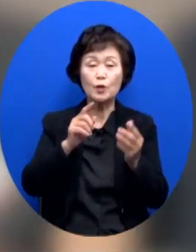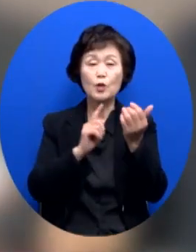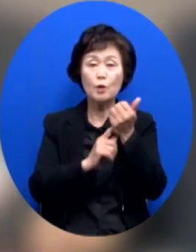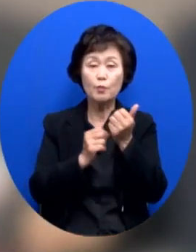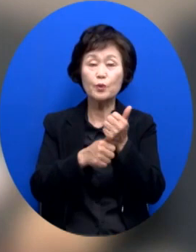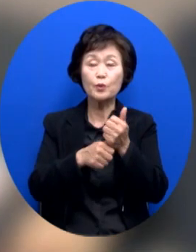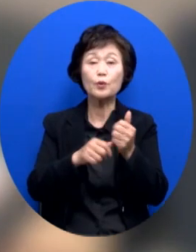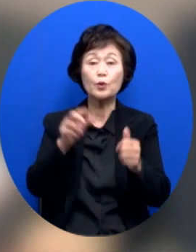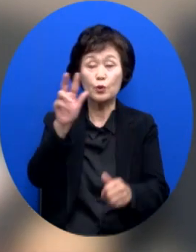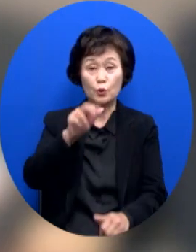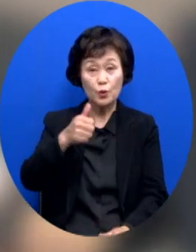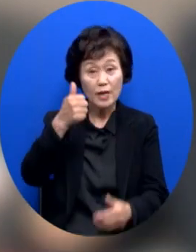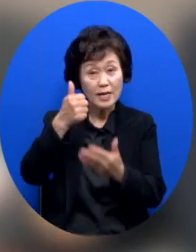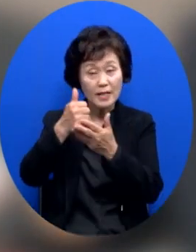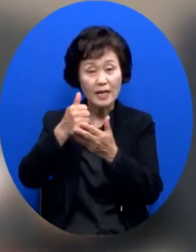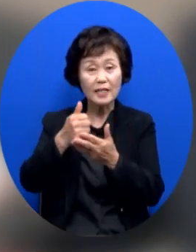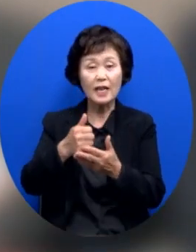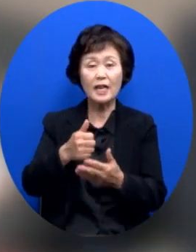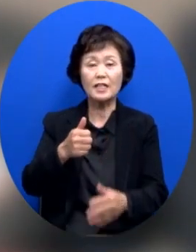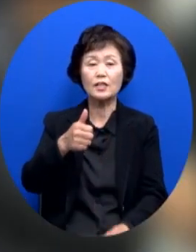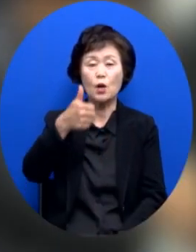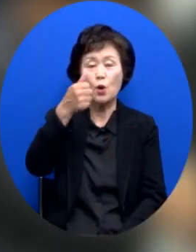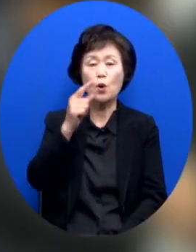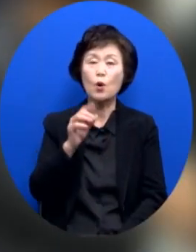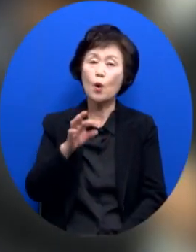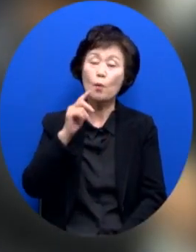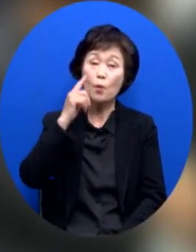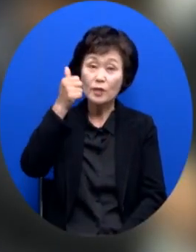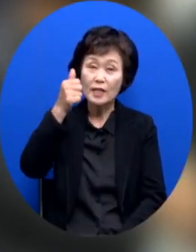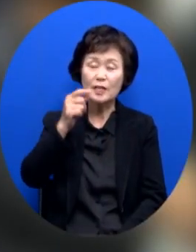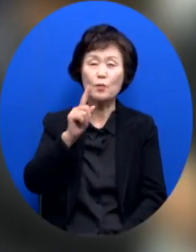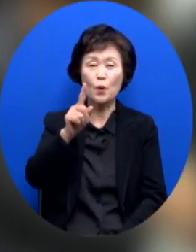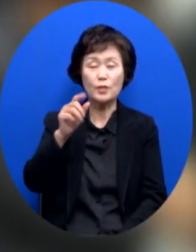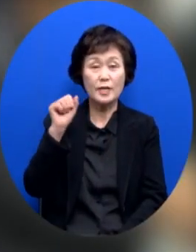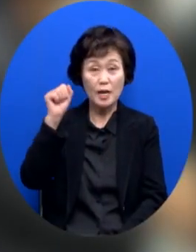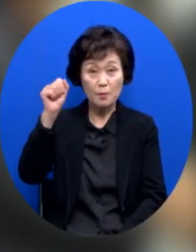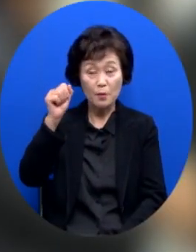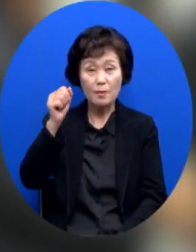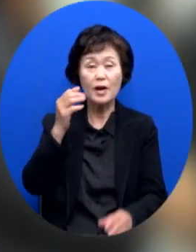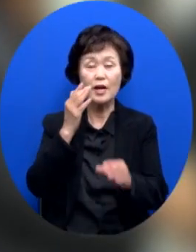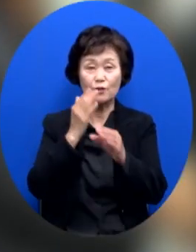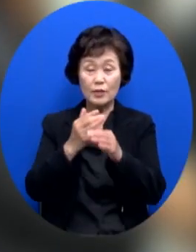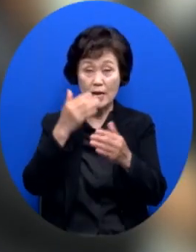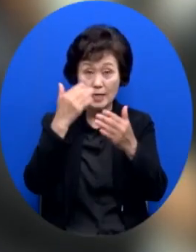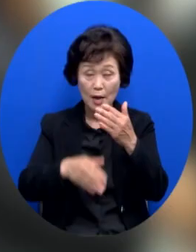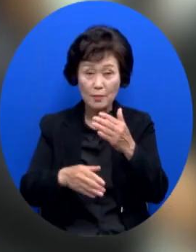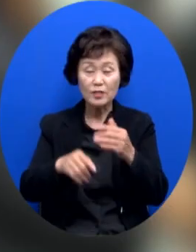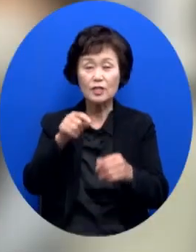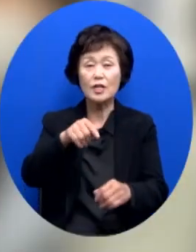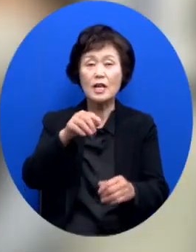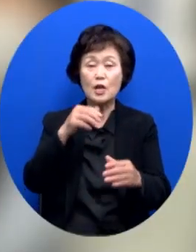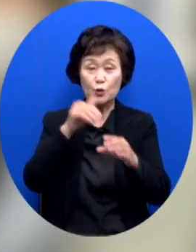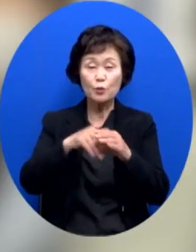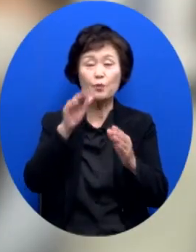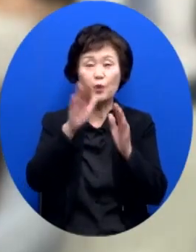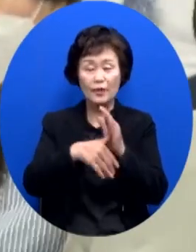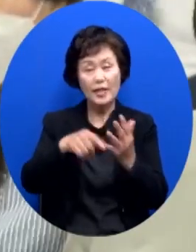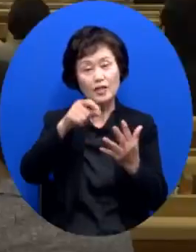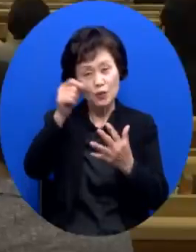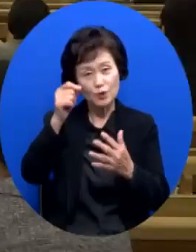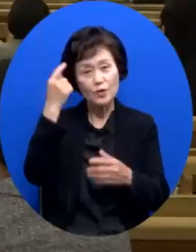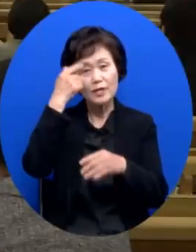순복음 진월교회 홍영준 목사 1명만이 입후보한 가운데 나머지 2명은 총회 현장에서 추가로 선출할 것으로